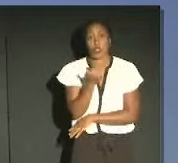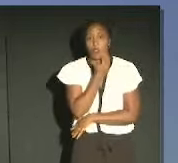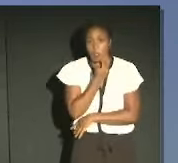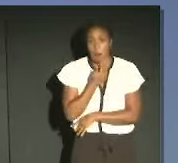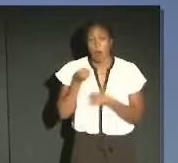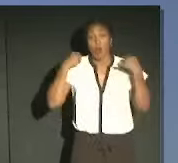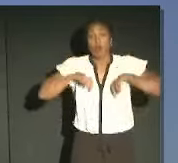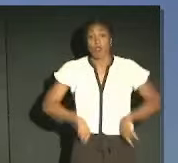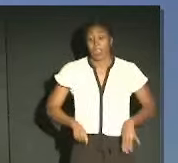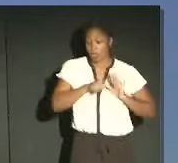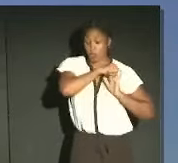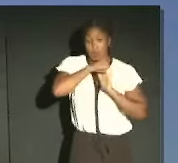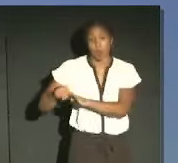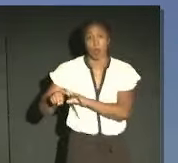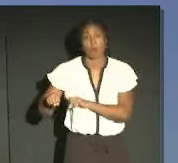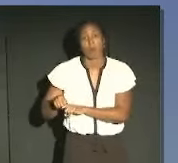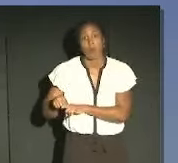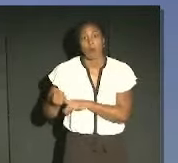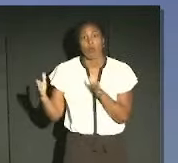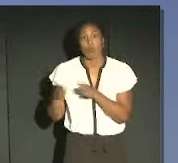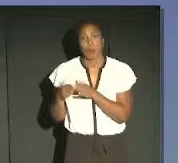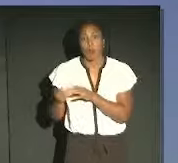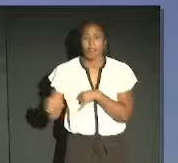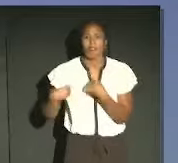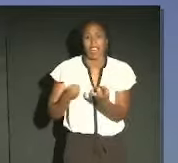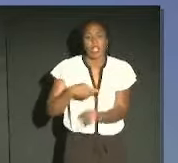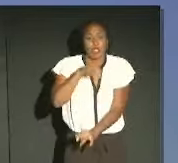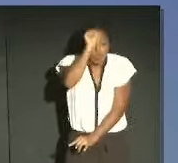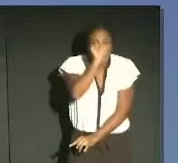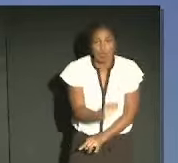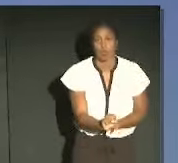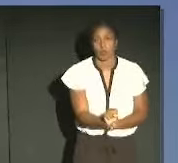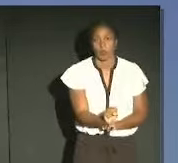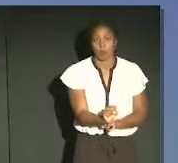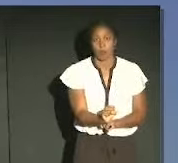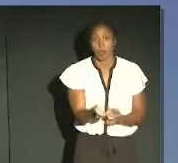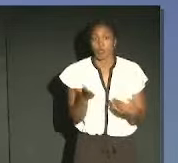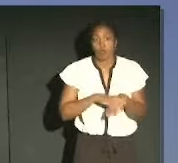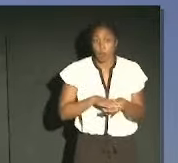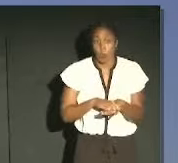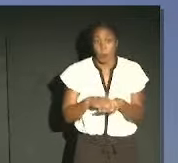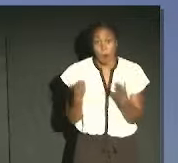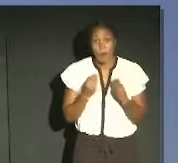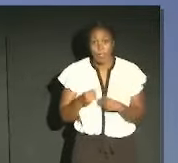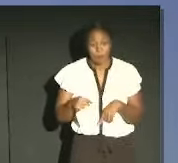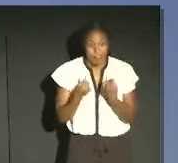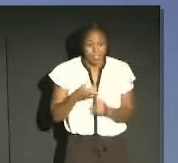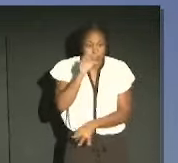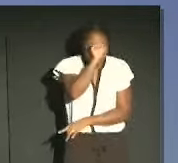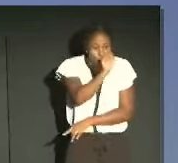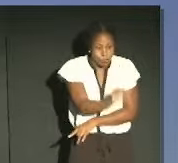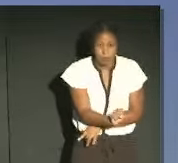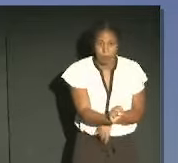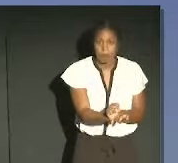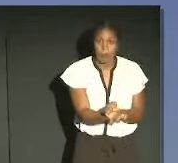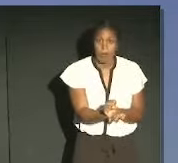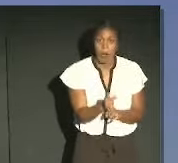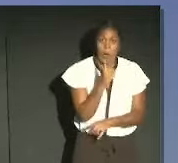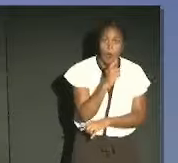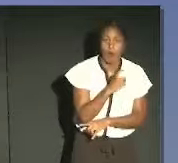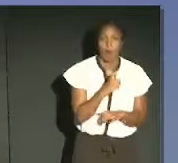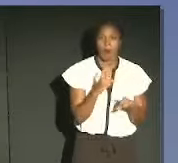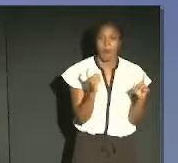d'extrême droite qui avait d'abord demandé à toute la population d'aller vers le sud et alors que toute la population est nassée vers le sud n'a plus d'eau plus